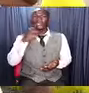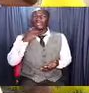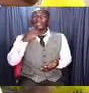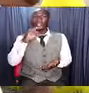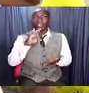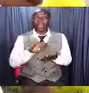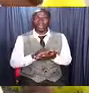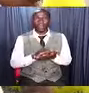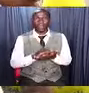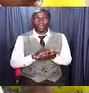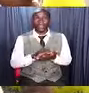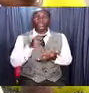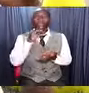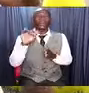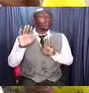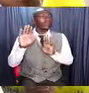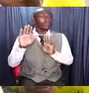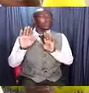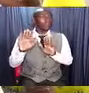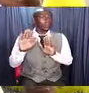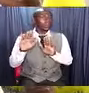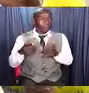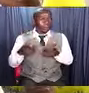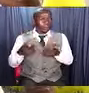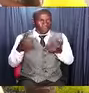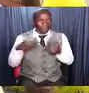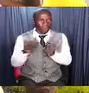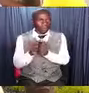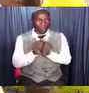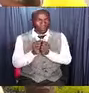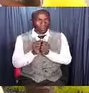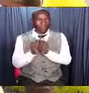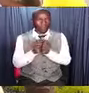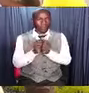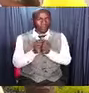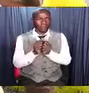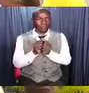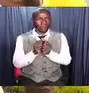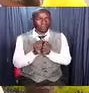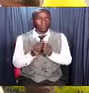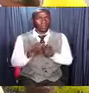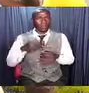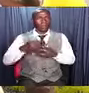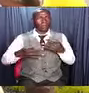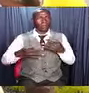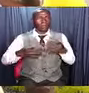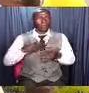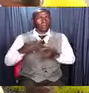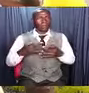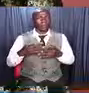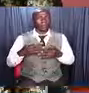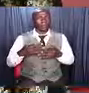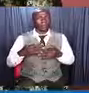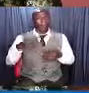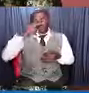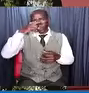Alisema. He said. Wala msiache kusanyika pamoja. You should stop not gathering together. Na kushirikiana. And have a communion.